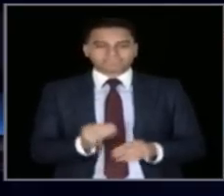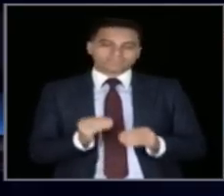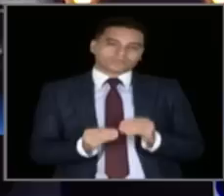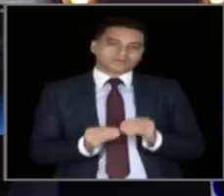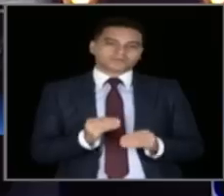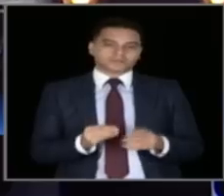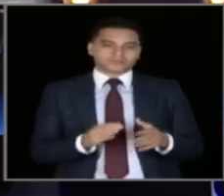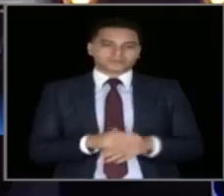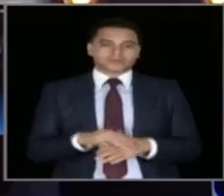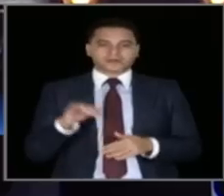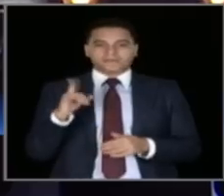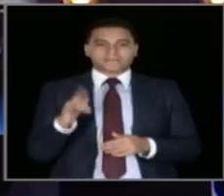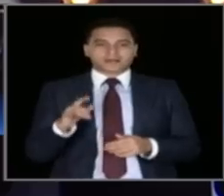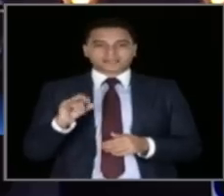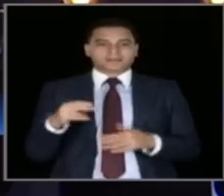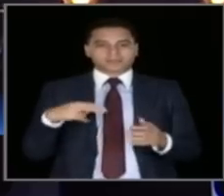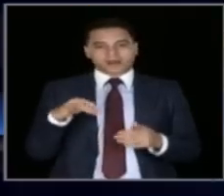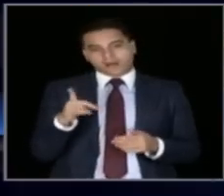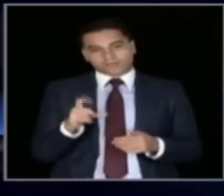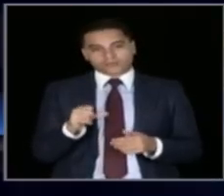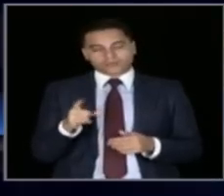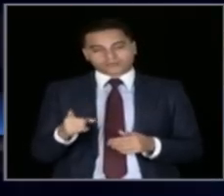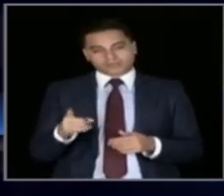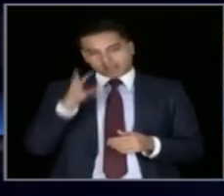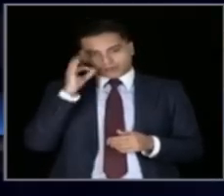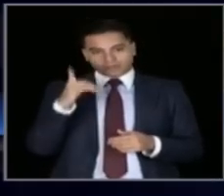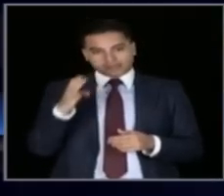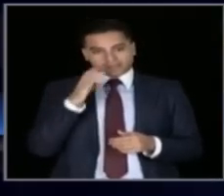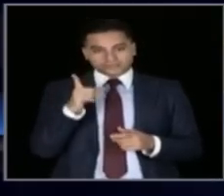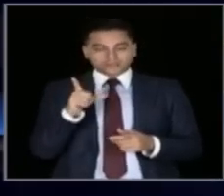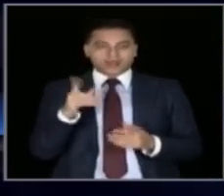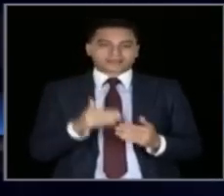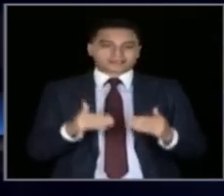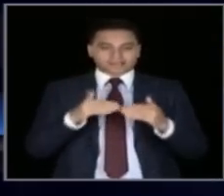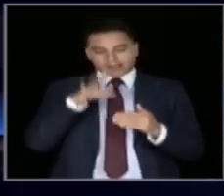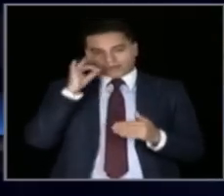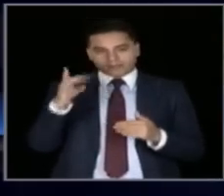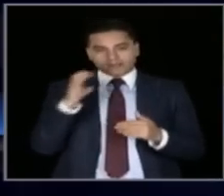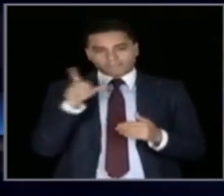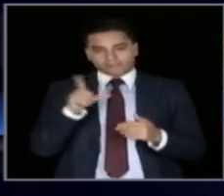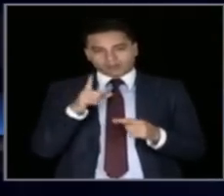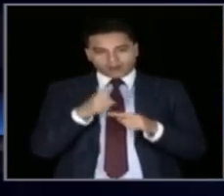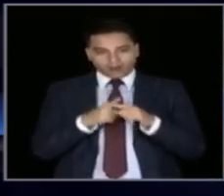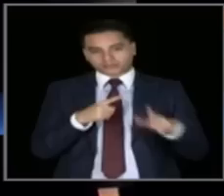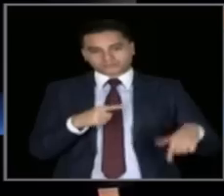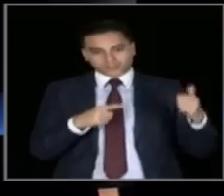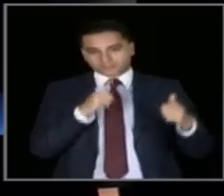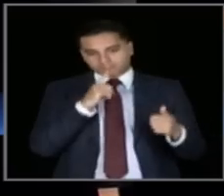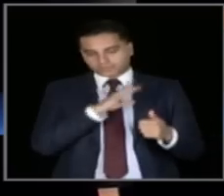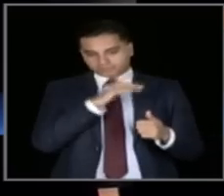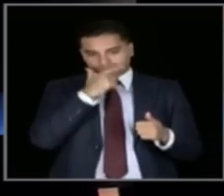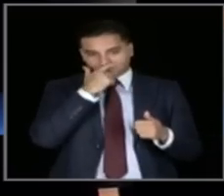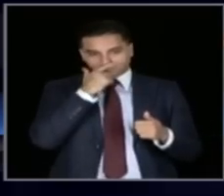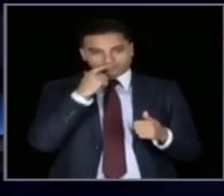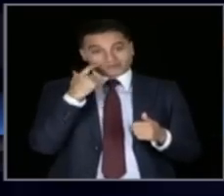أرضك. مريم عمر لو إجابتك صح اتعادلتي، لو إجابتك غلط فريق الهكسوس هيكسب ال